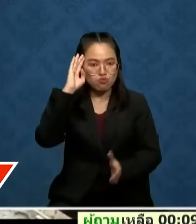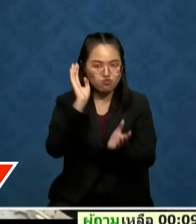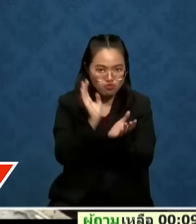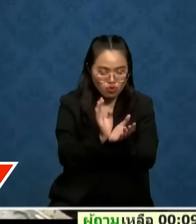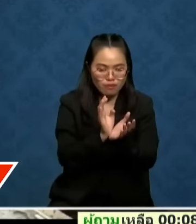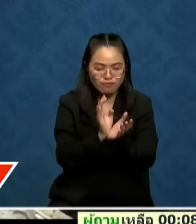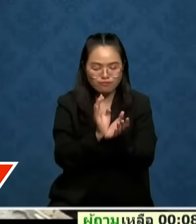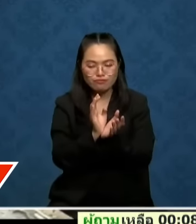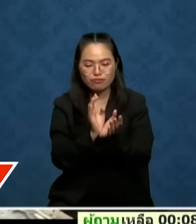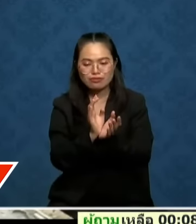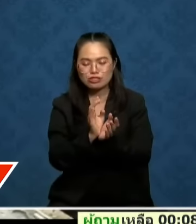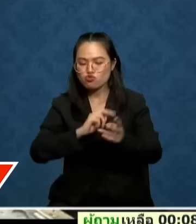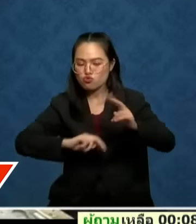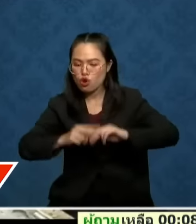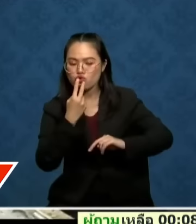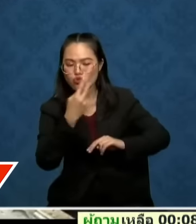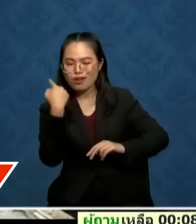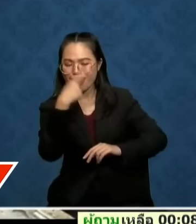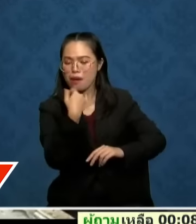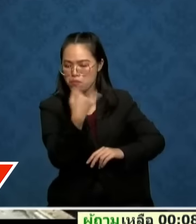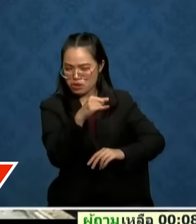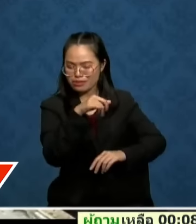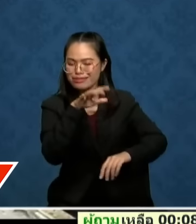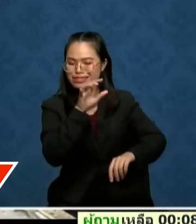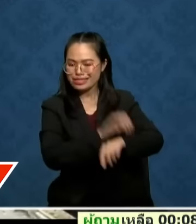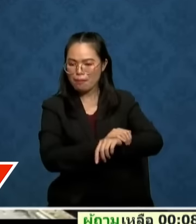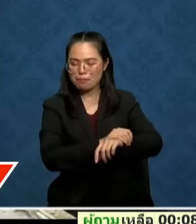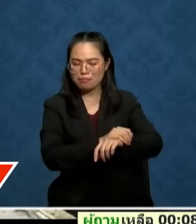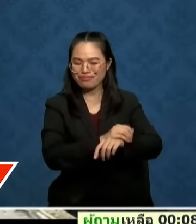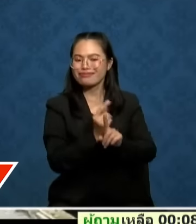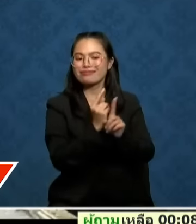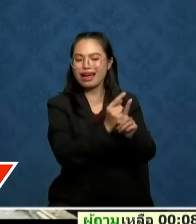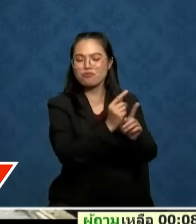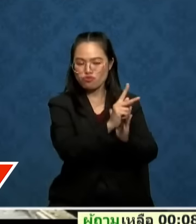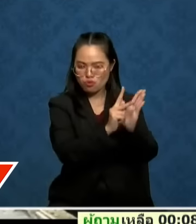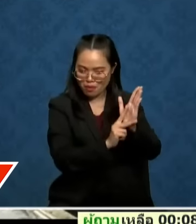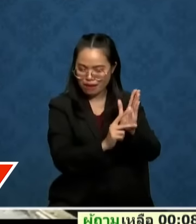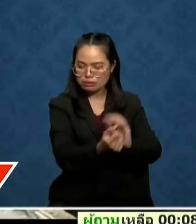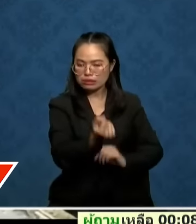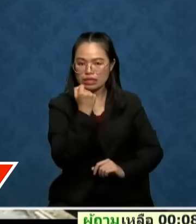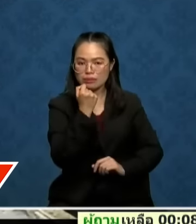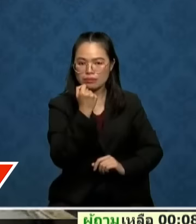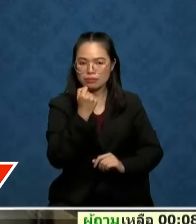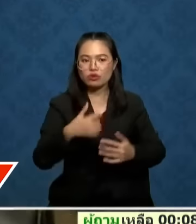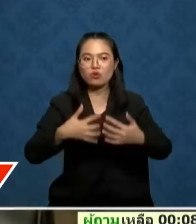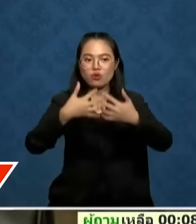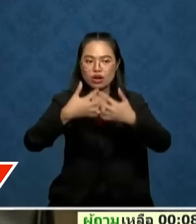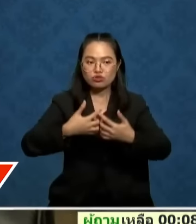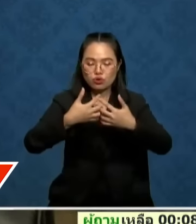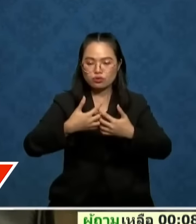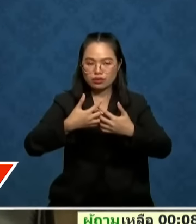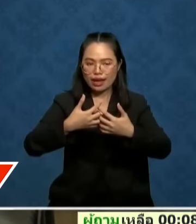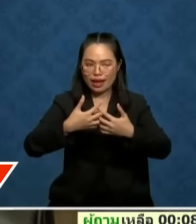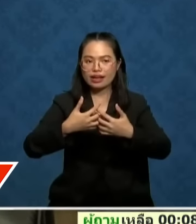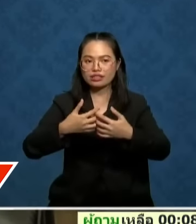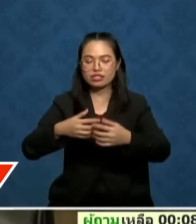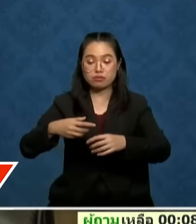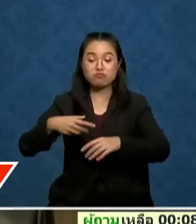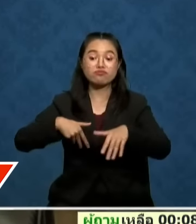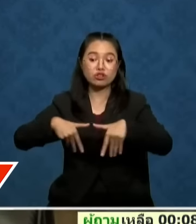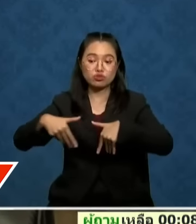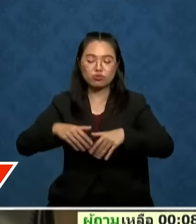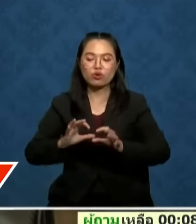การหาผู้กระทำผิดดำเนินการตามกฎหมายอย่างเคร่งครัดนะครับเรื่องของกรมงานอุตสาหกรรมนะครับ ครับ อีกเยอะไปไหมแม่งกิ๊บ